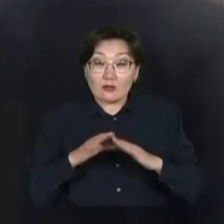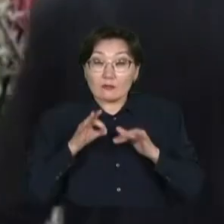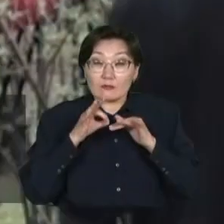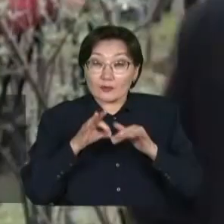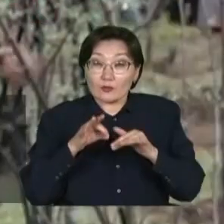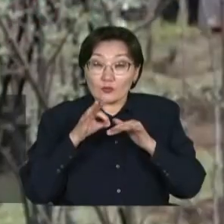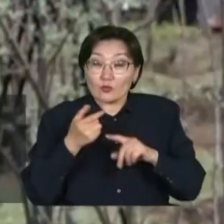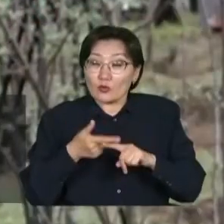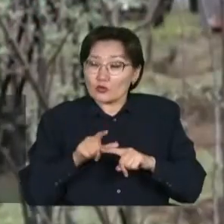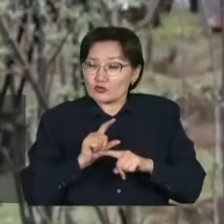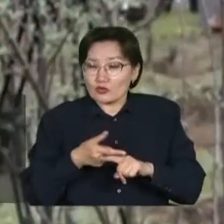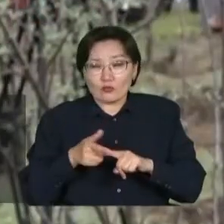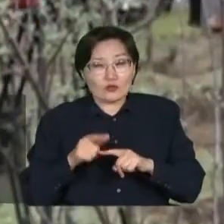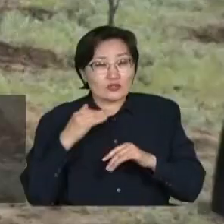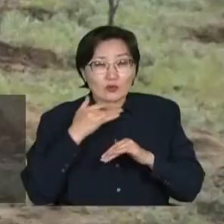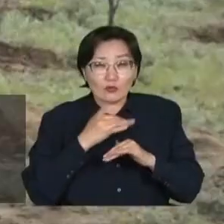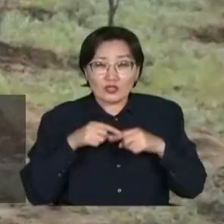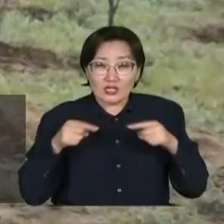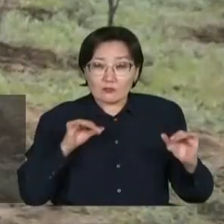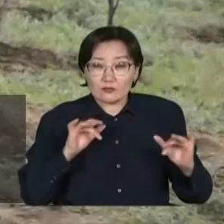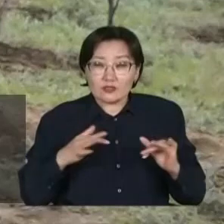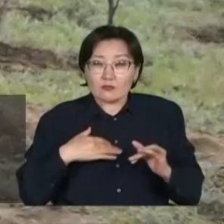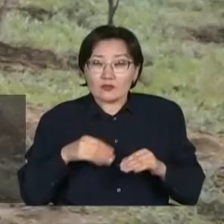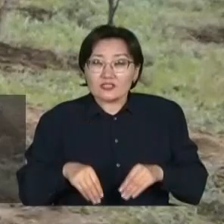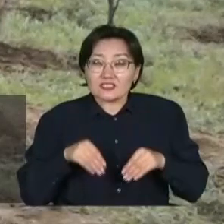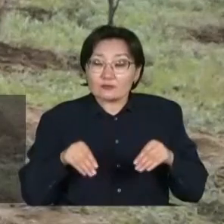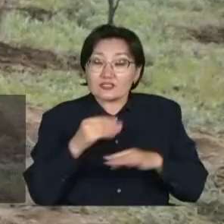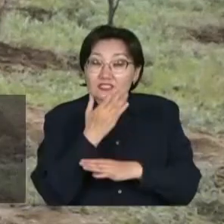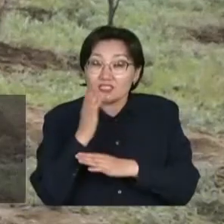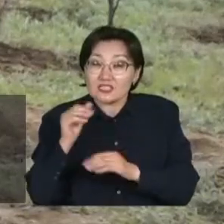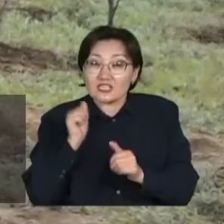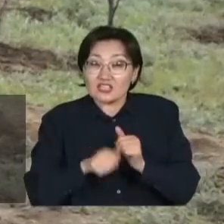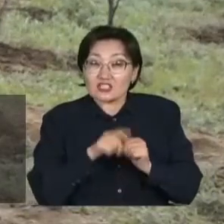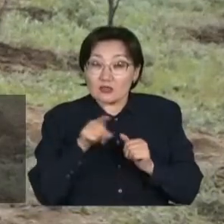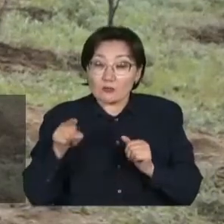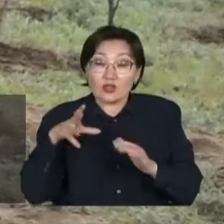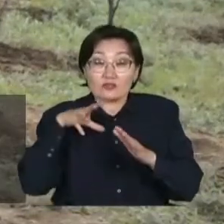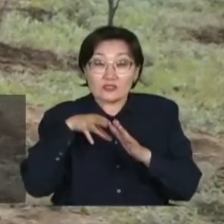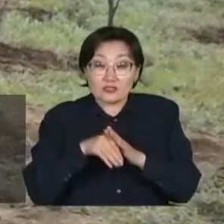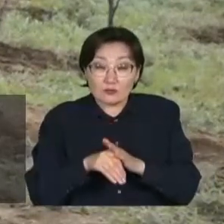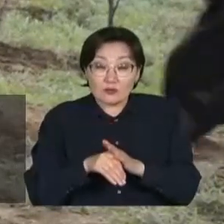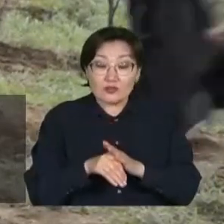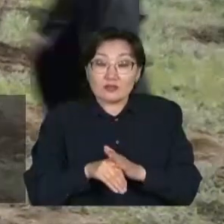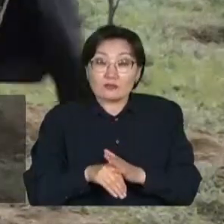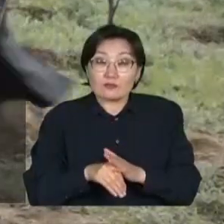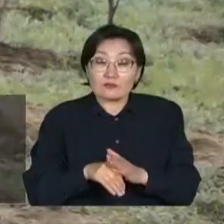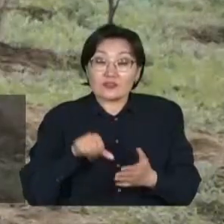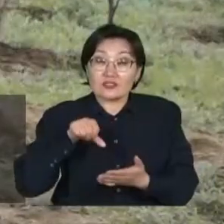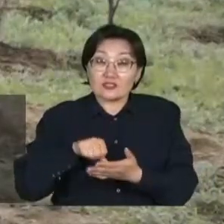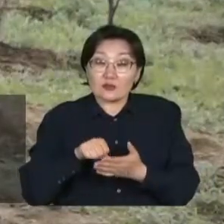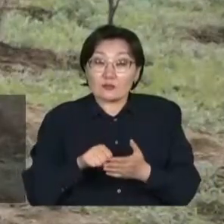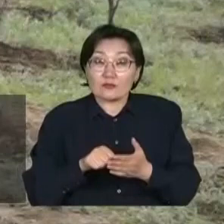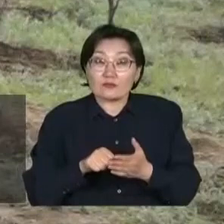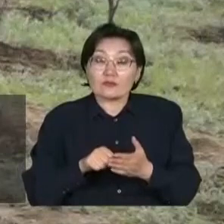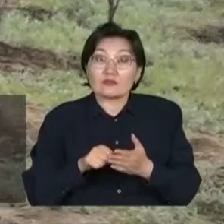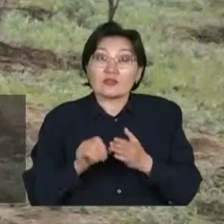очень-очень-очень много разных мероприятий. Мы сегодня посадили деревья. Каждый из нас вносит лепту при украшении нашего